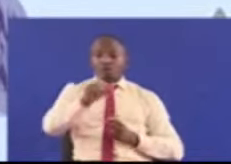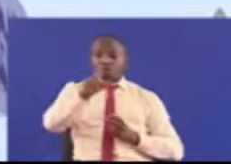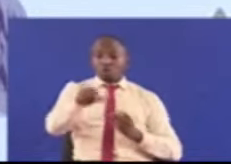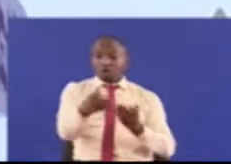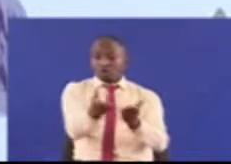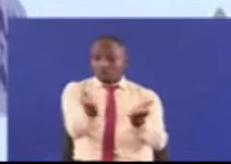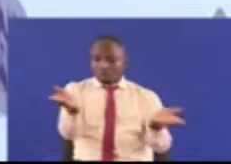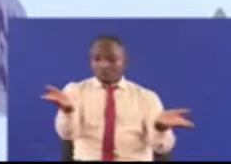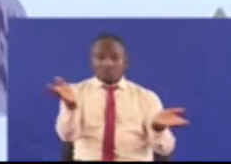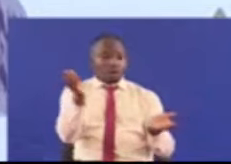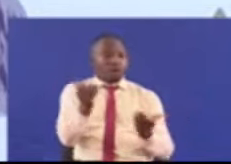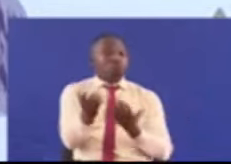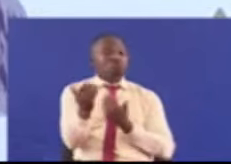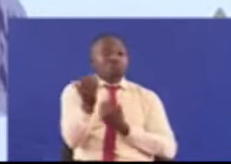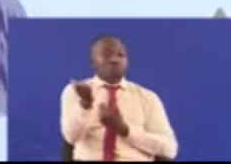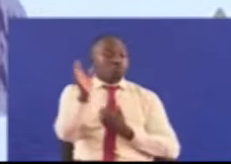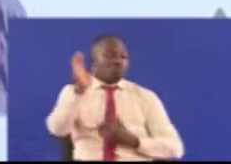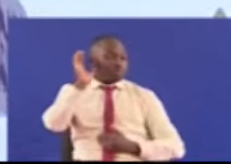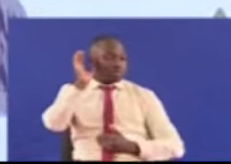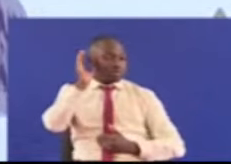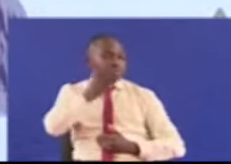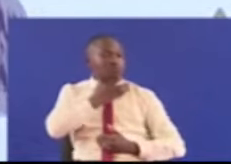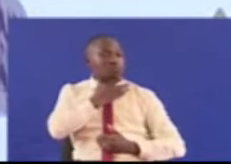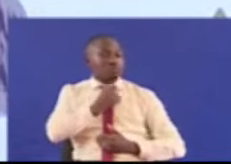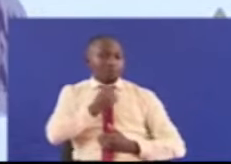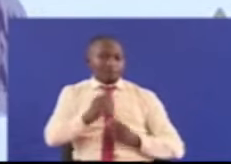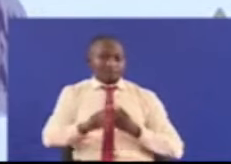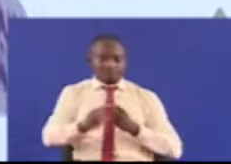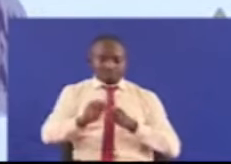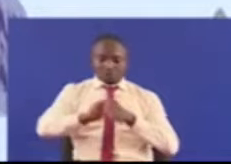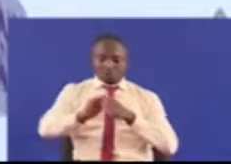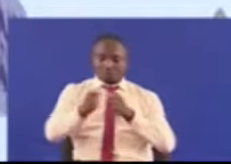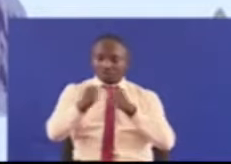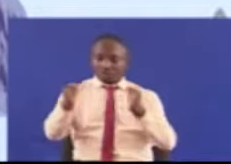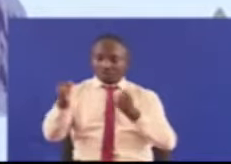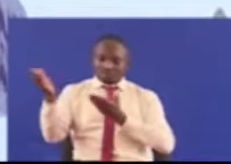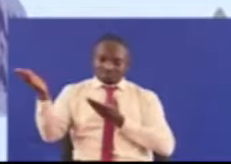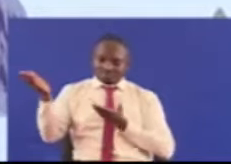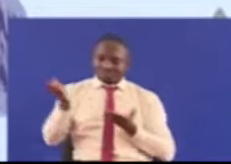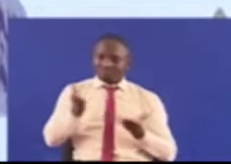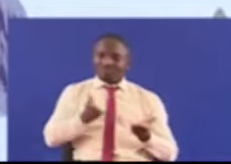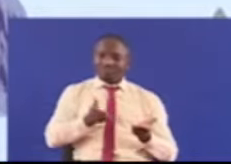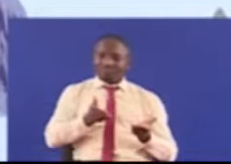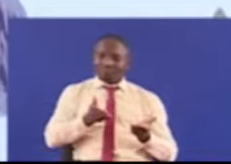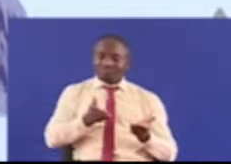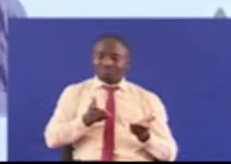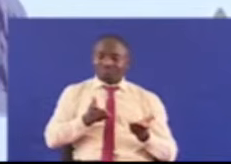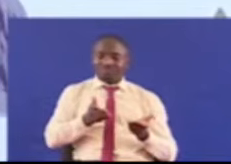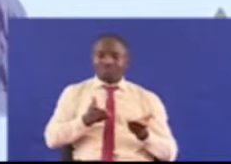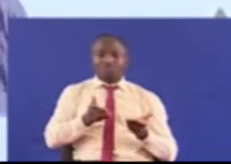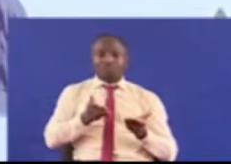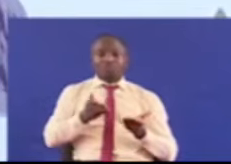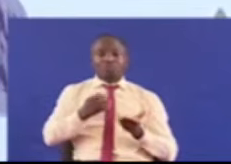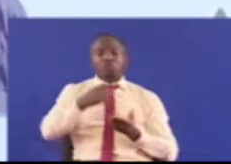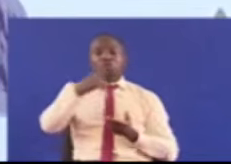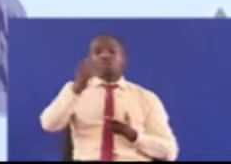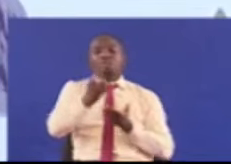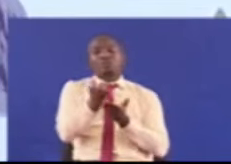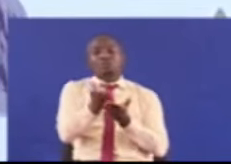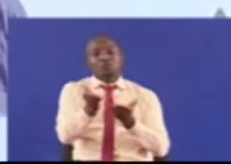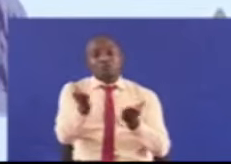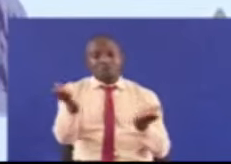wewe kukusikiliza. Nitumie nafasi sasa kukaribisha uweze kusema